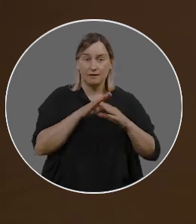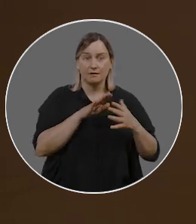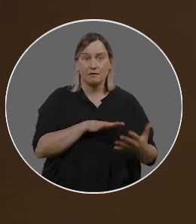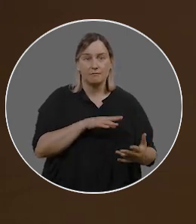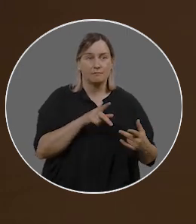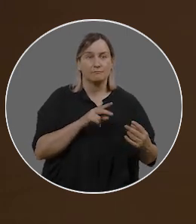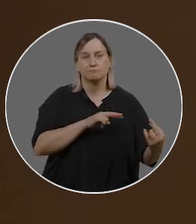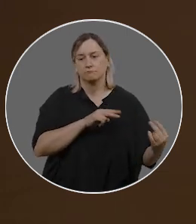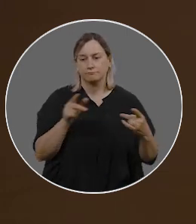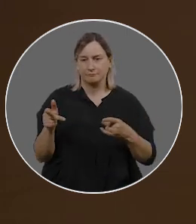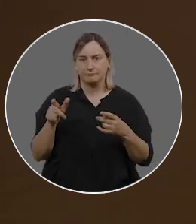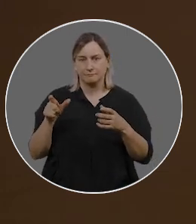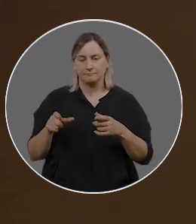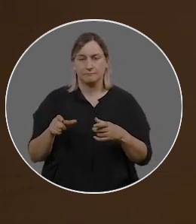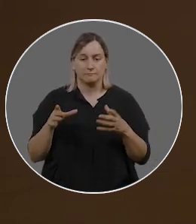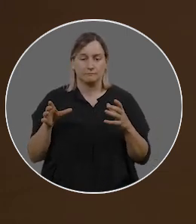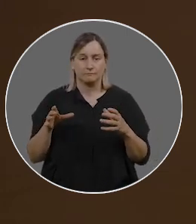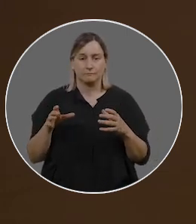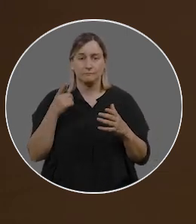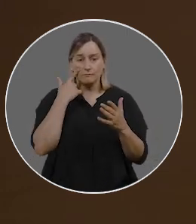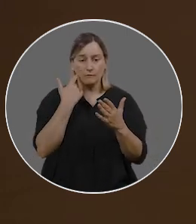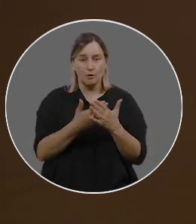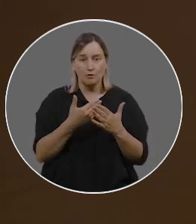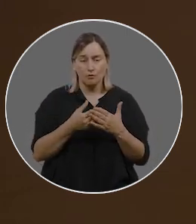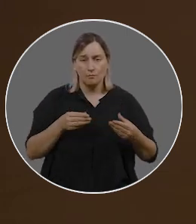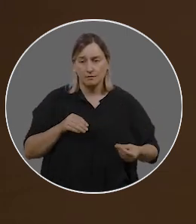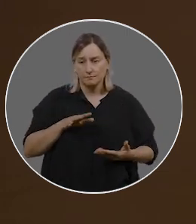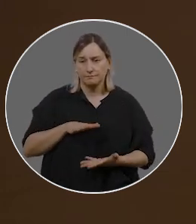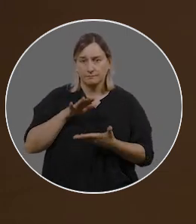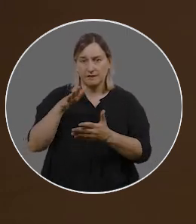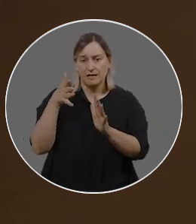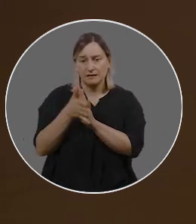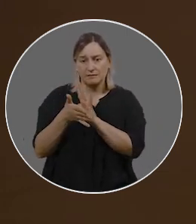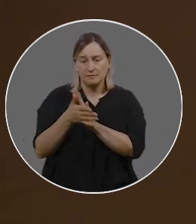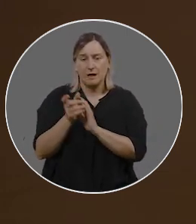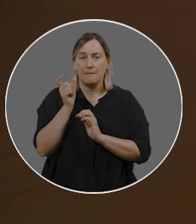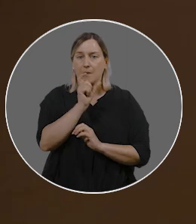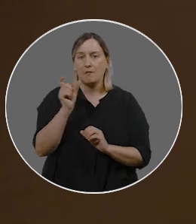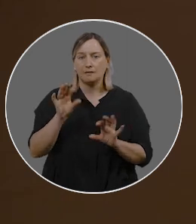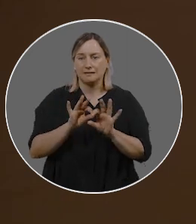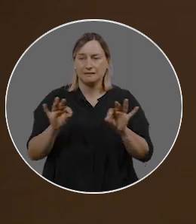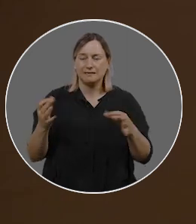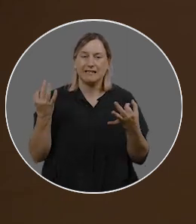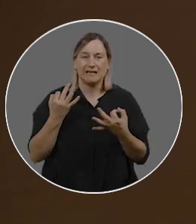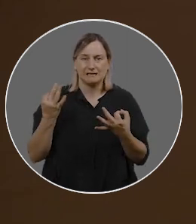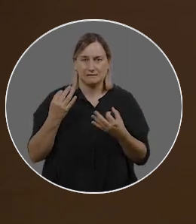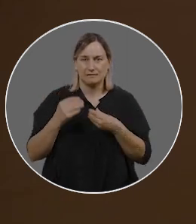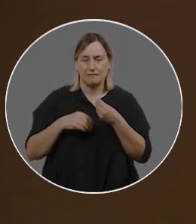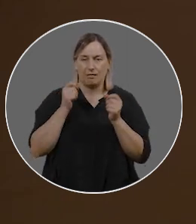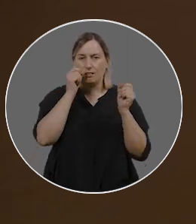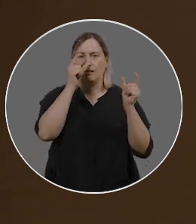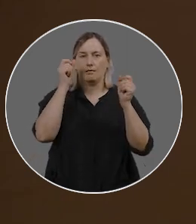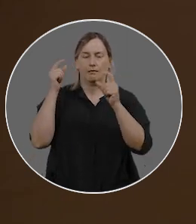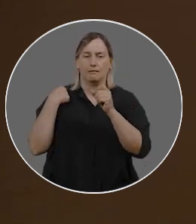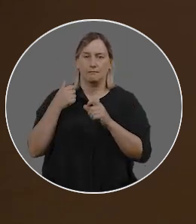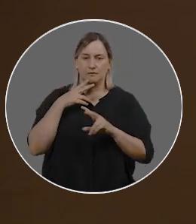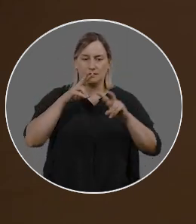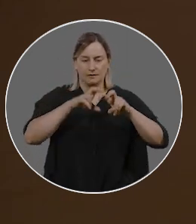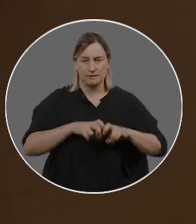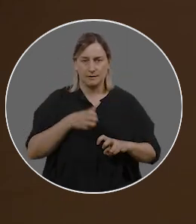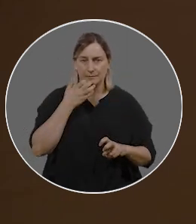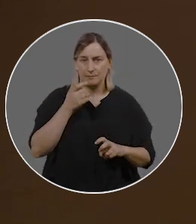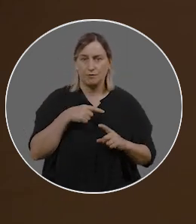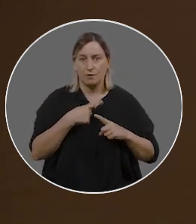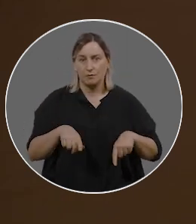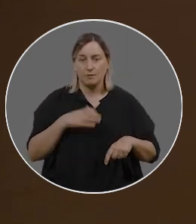retorn amb un document explicant en paraules planeres què és allò que hem descobert amb aquella recerca. Una cosa és